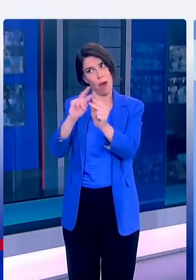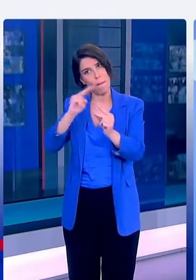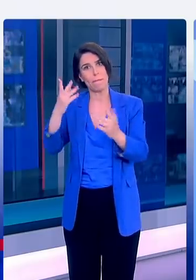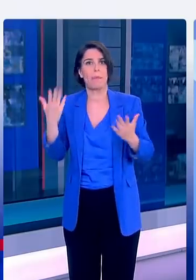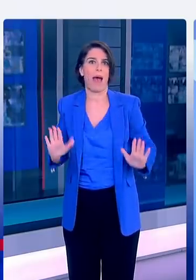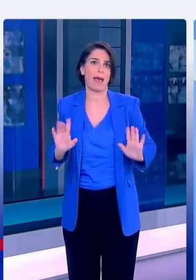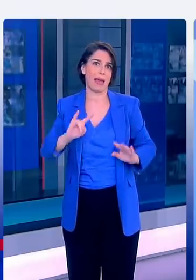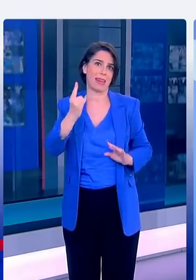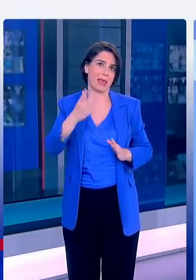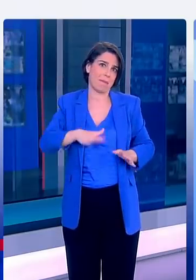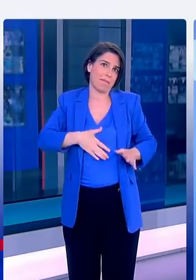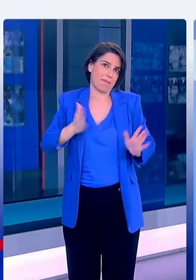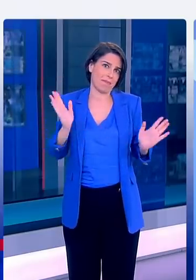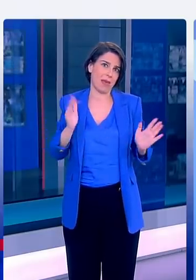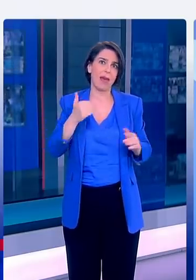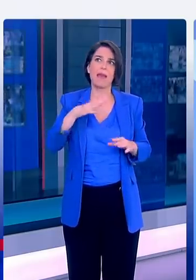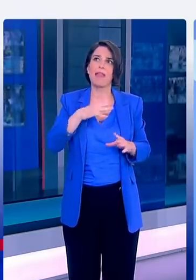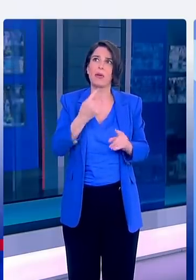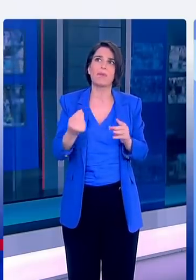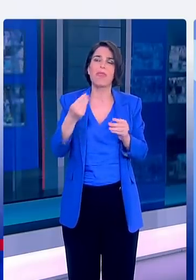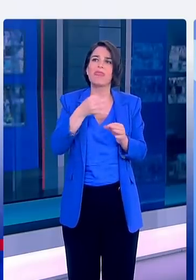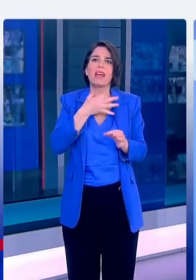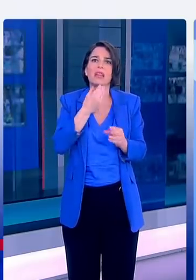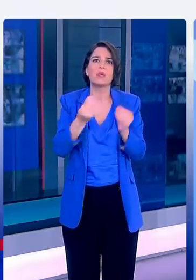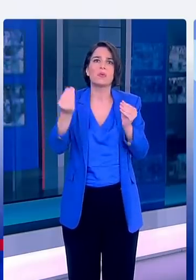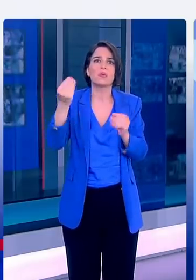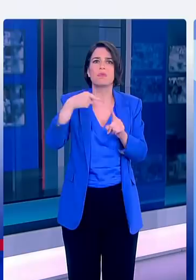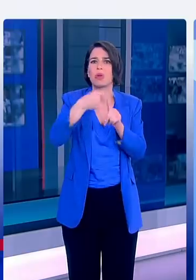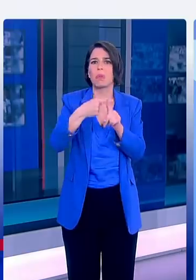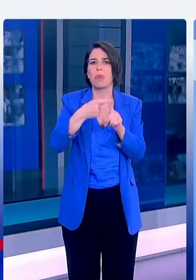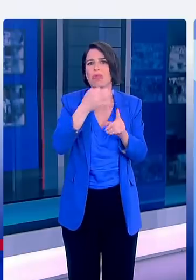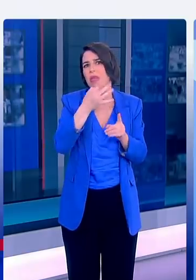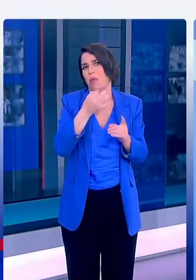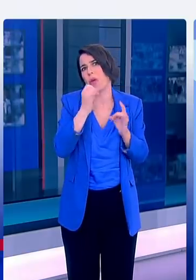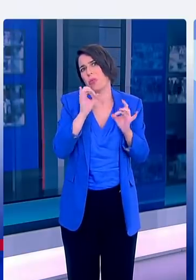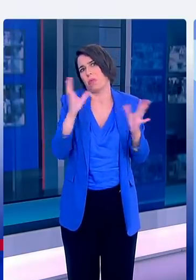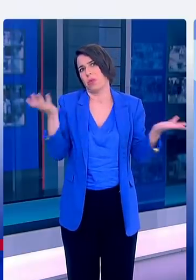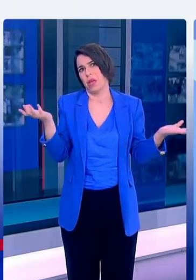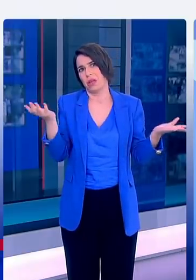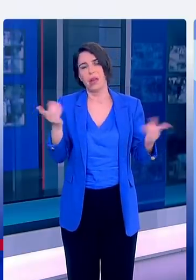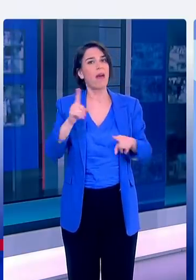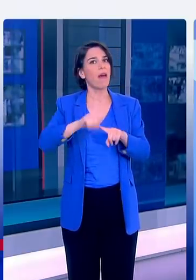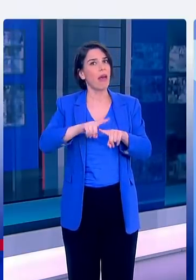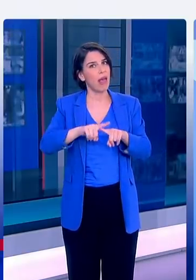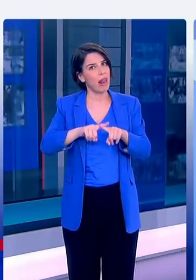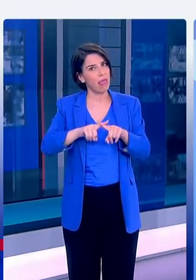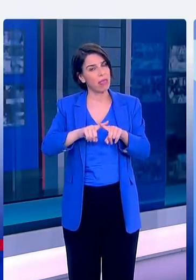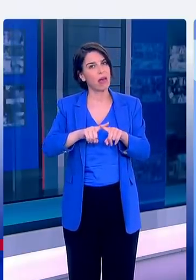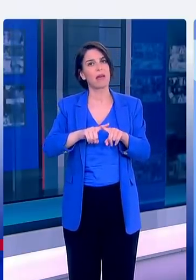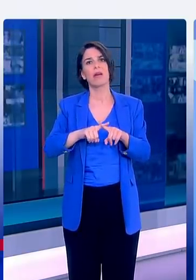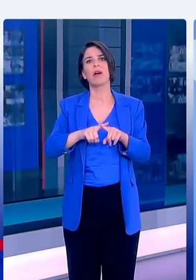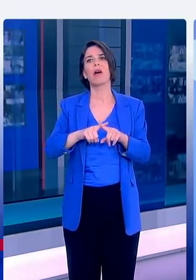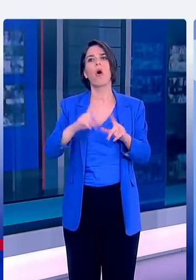πέρα δεν έχω να προσθέσω πολλά για το ζήτημα αυτό. Θα πω μόνο ότι η Ελλάδα αποκρούει και τα